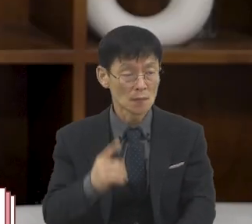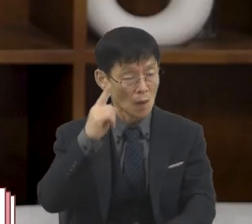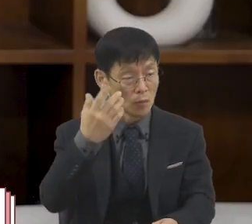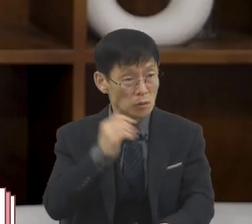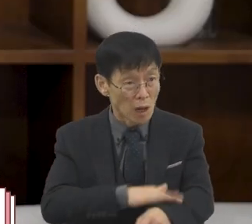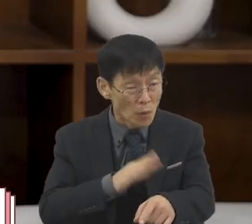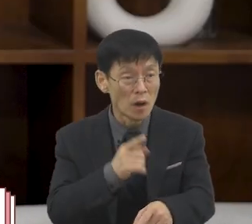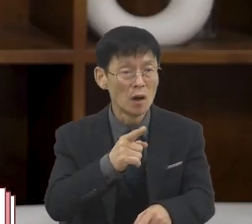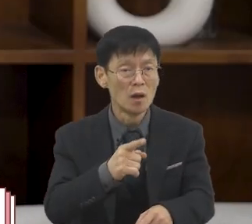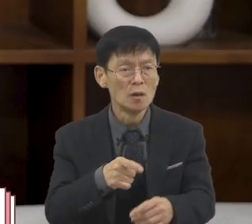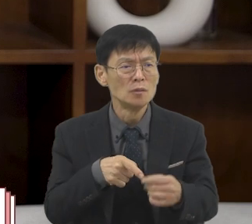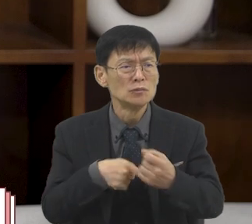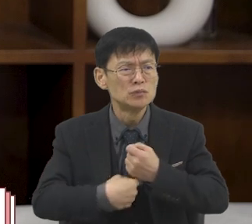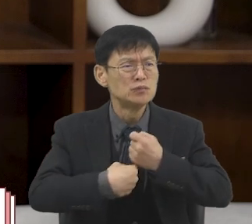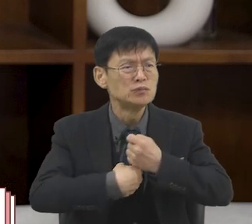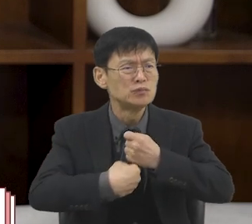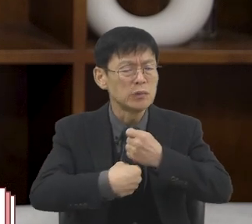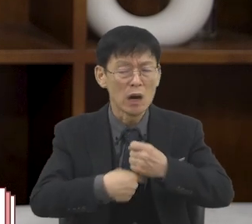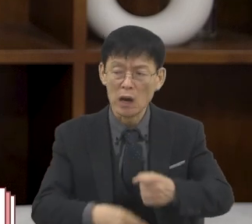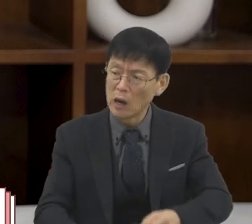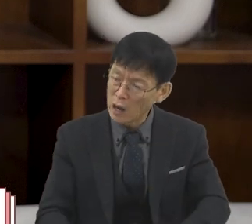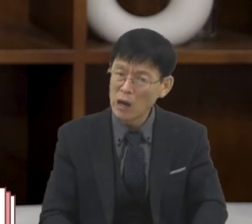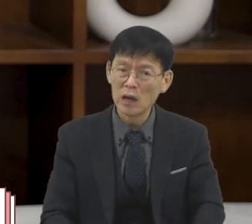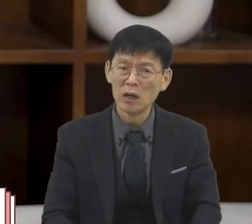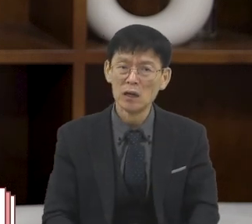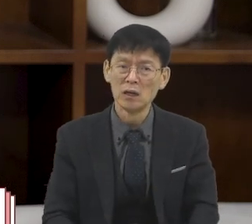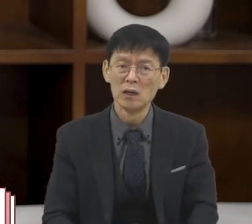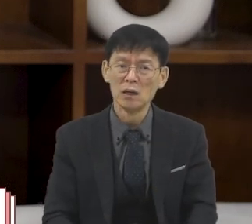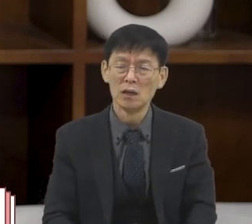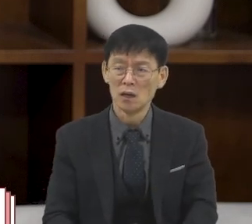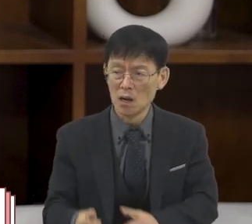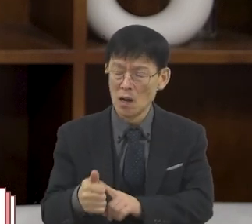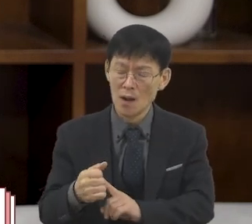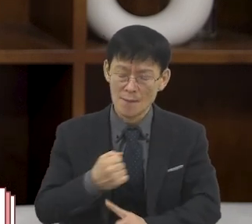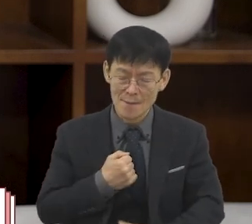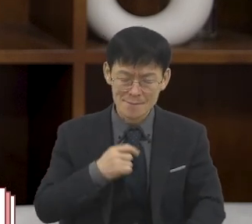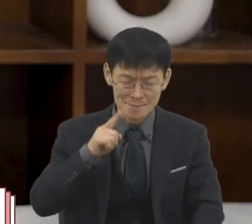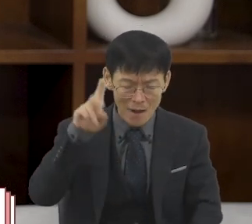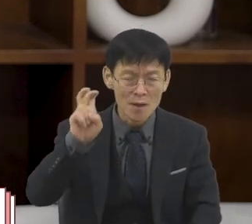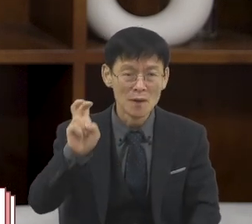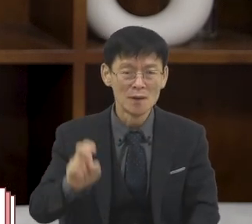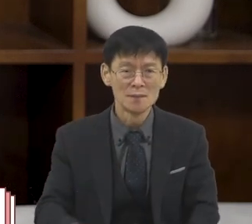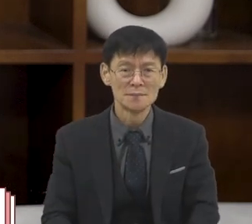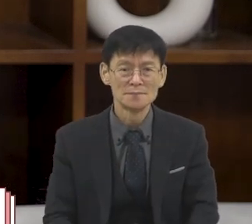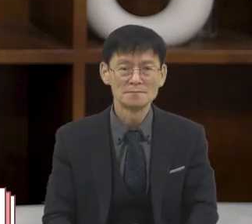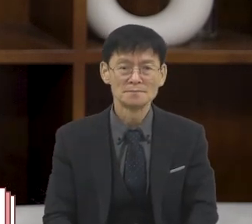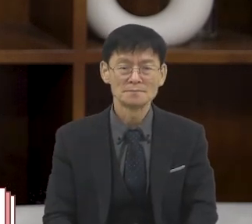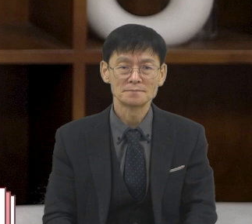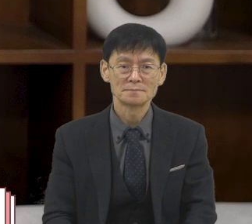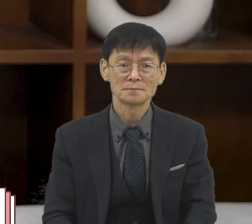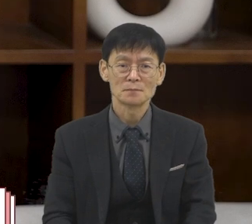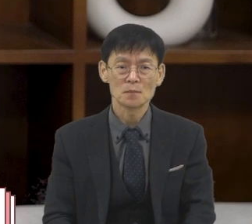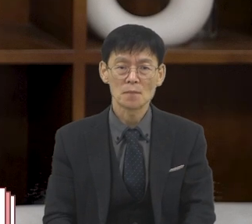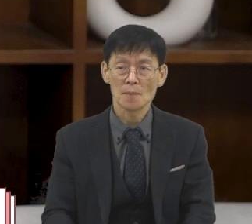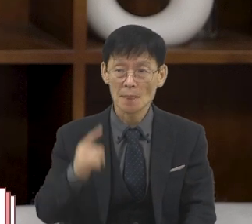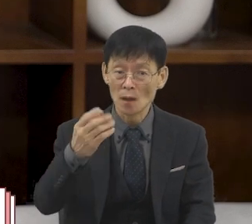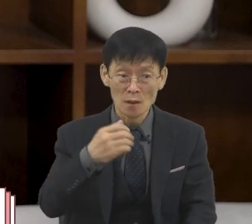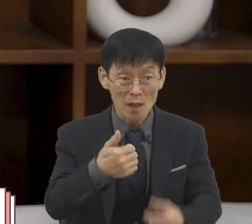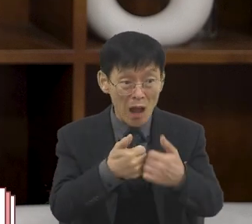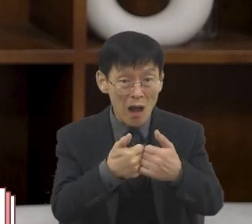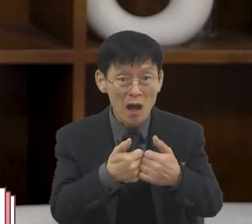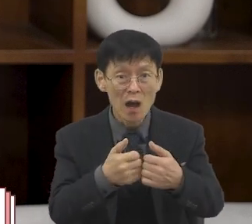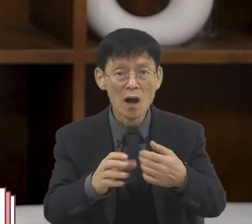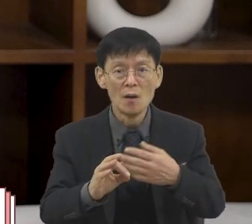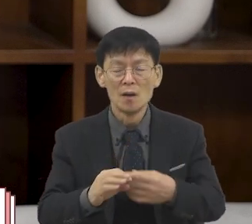상담원이 고정된 생각을 가지고 피해자와 이야기하네요. 성훈 씨가 답답하고 힘들었겠어요. 저런 생각을